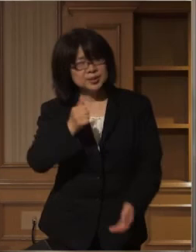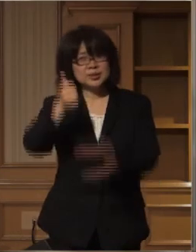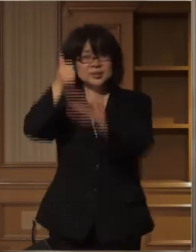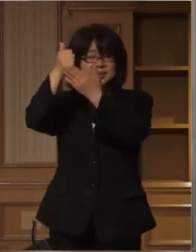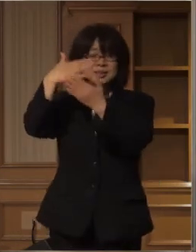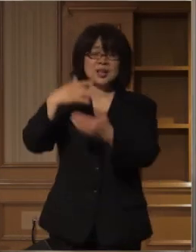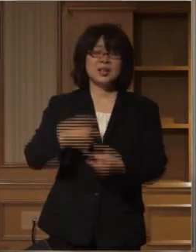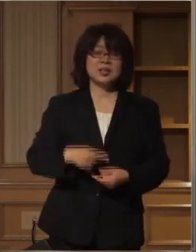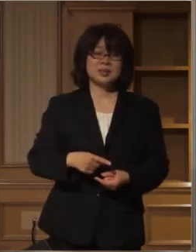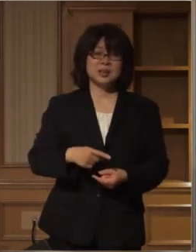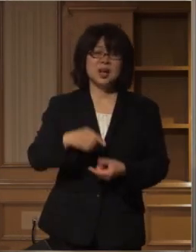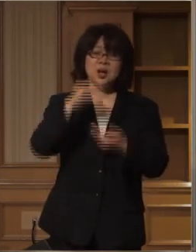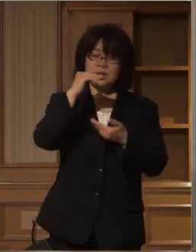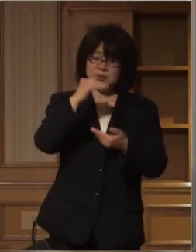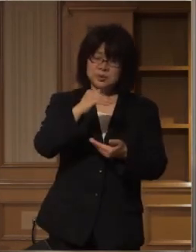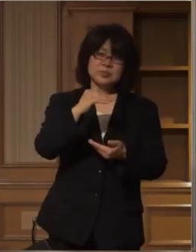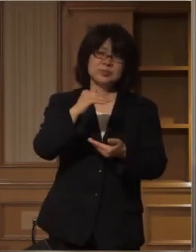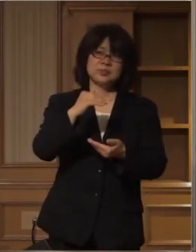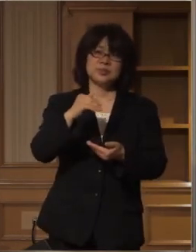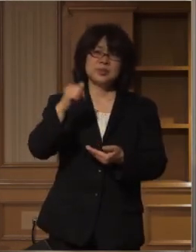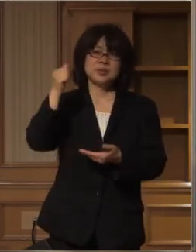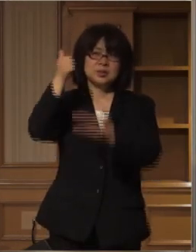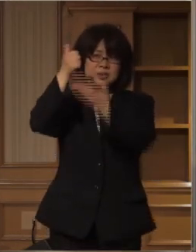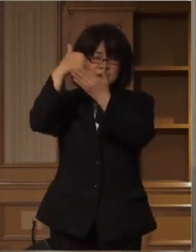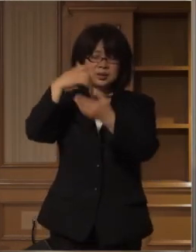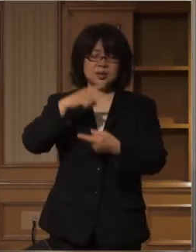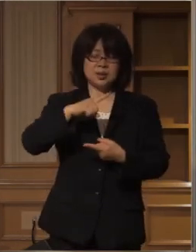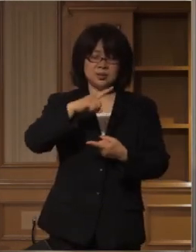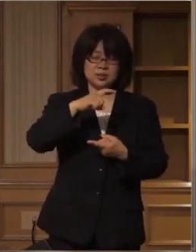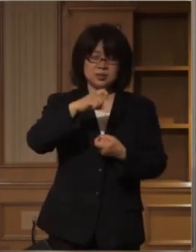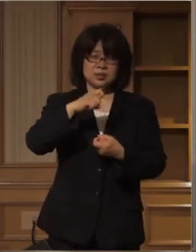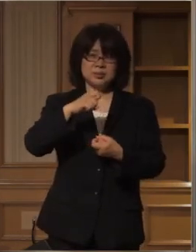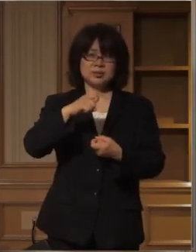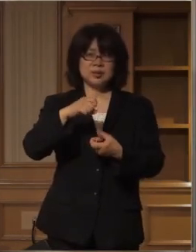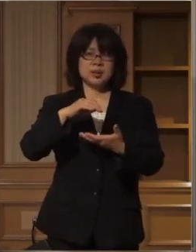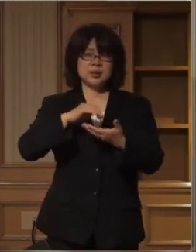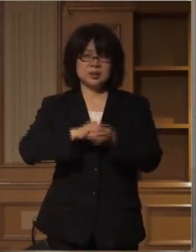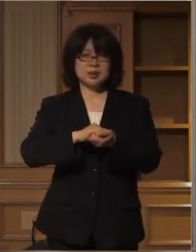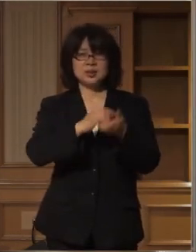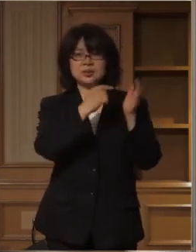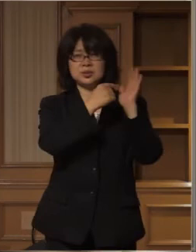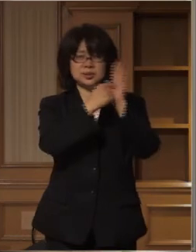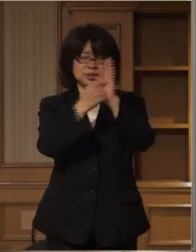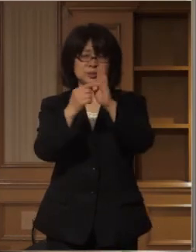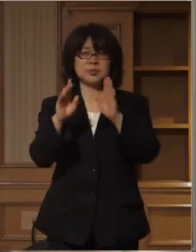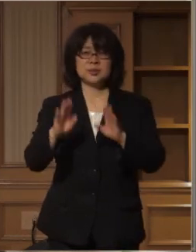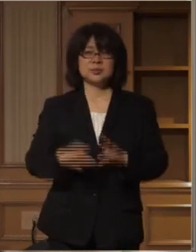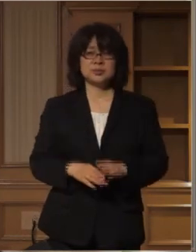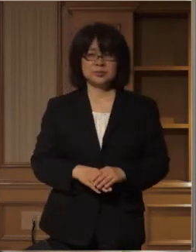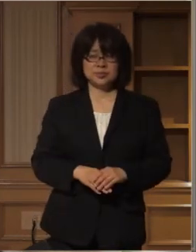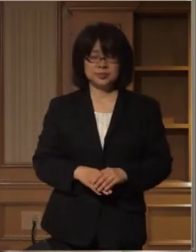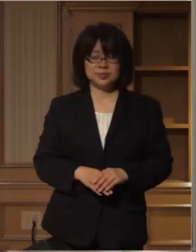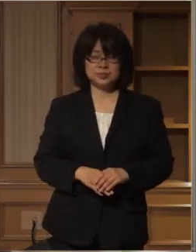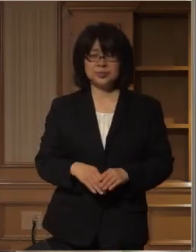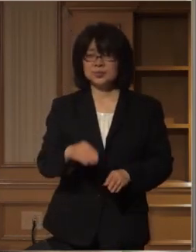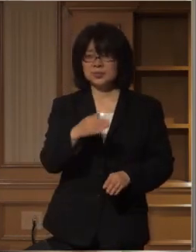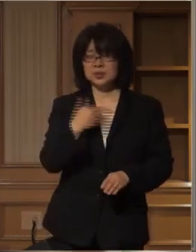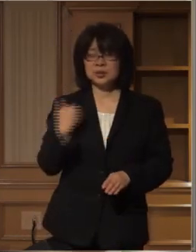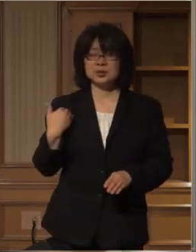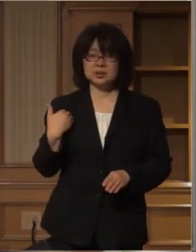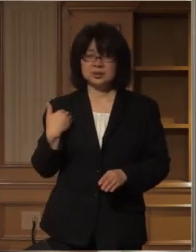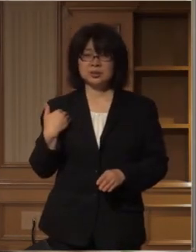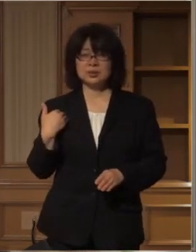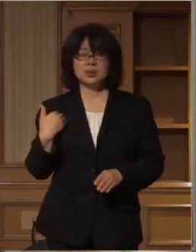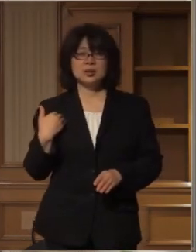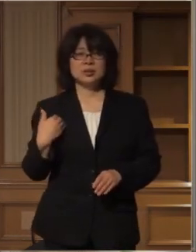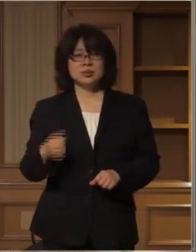形でね、約束の成就をね必ず見ることができるんですね。で、その時に何を体験するかっていうと、私たちは